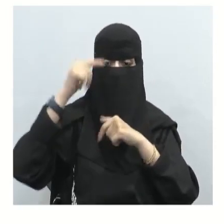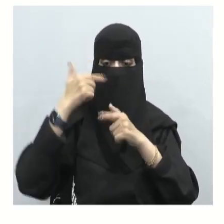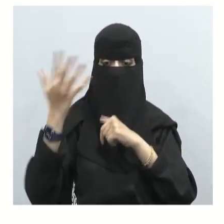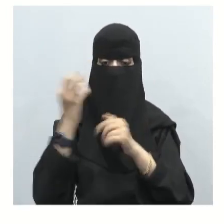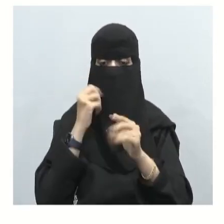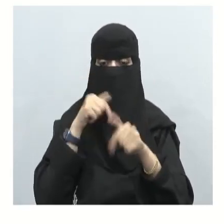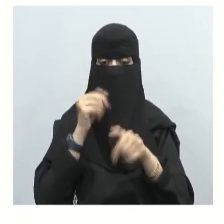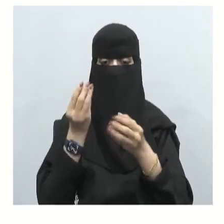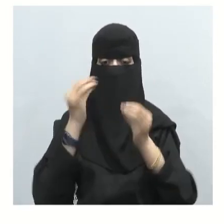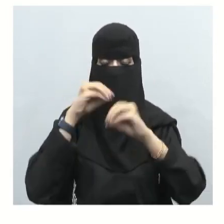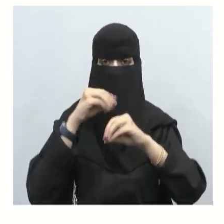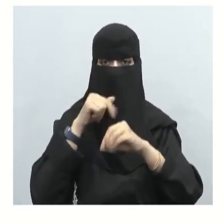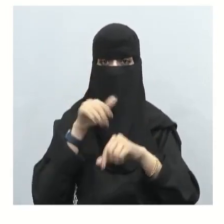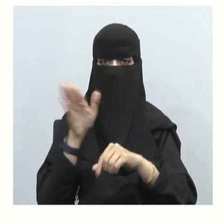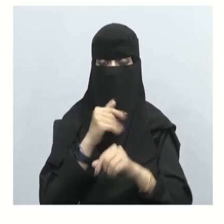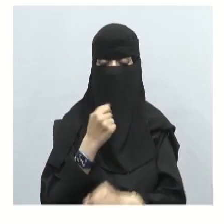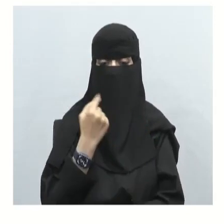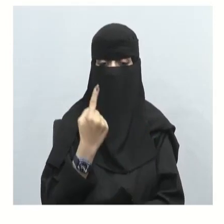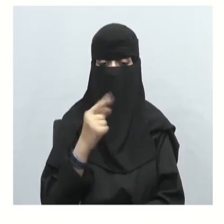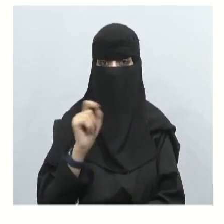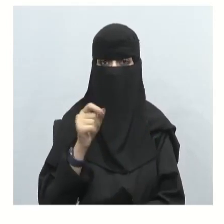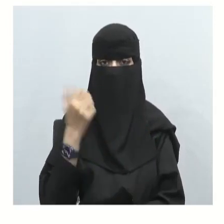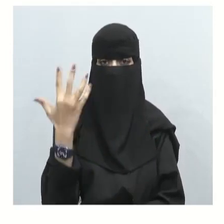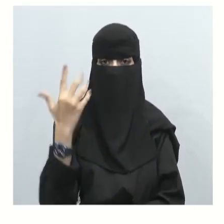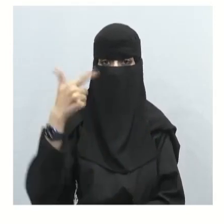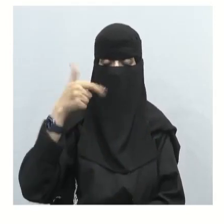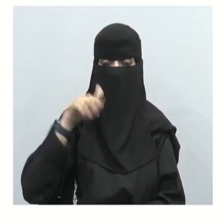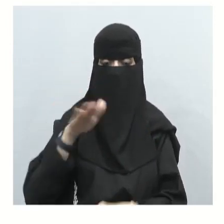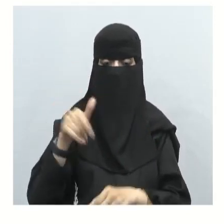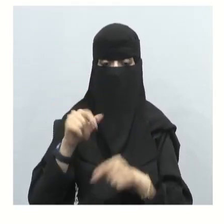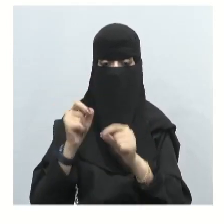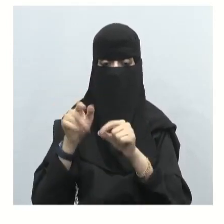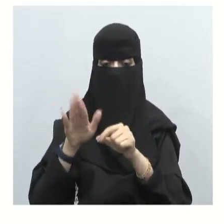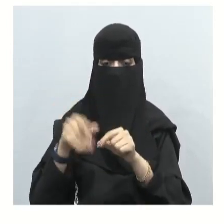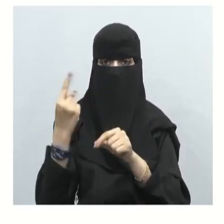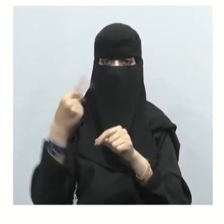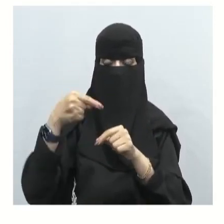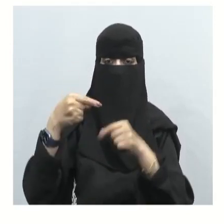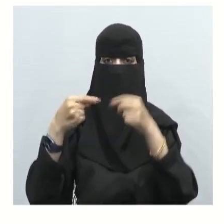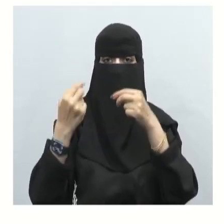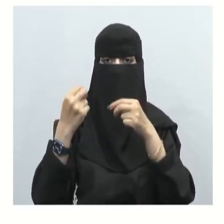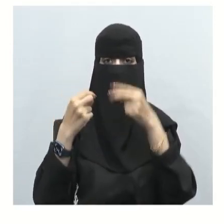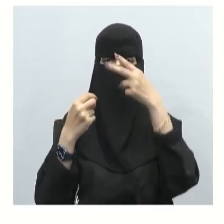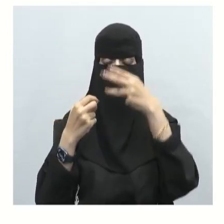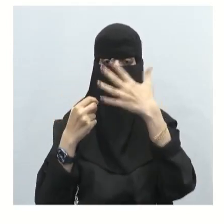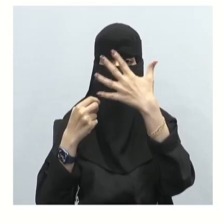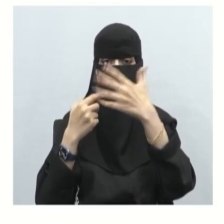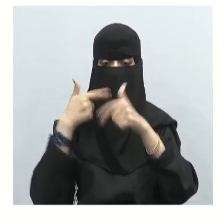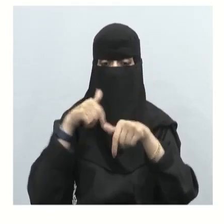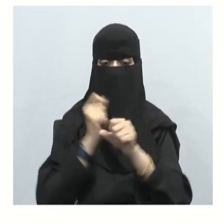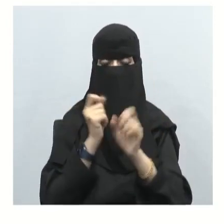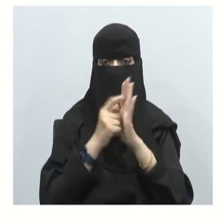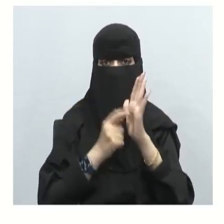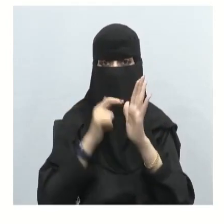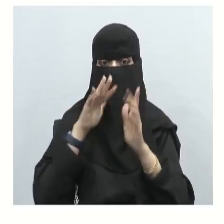قيمه السنوات واحد فاصله 75 في عشره اس خمسه يير من تطبيق القانون